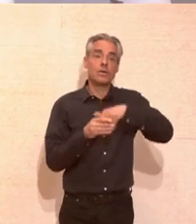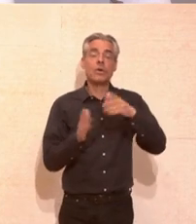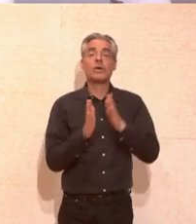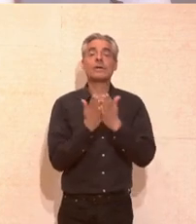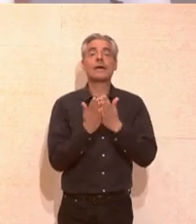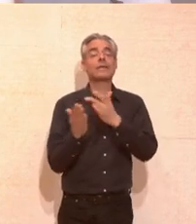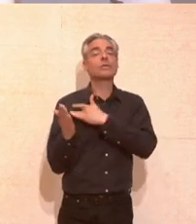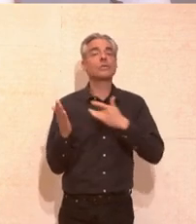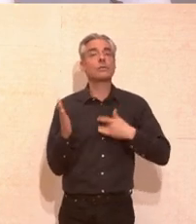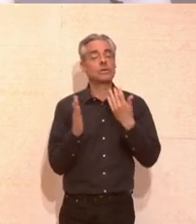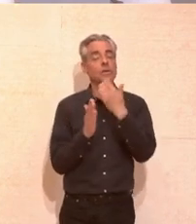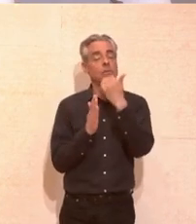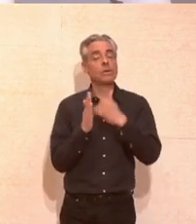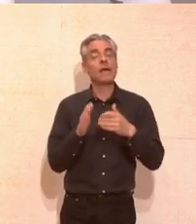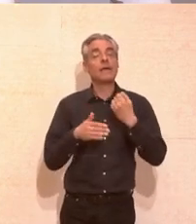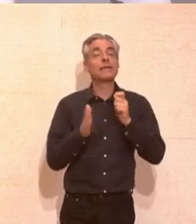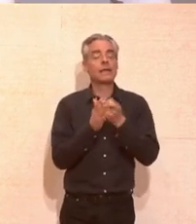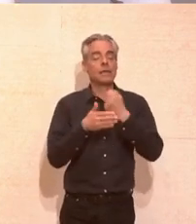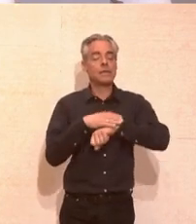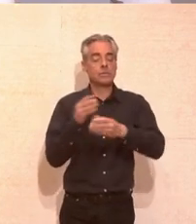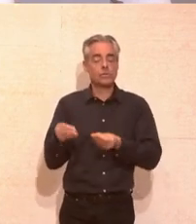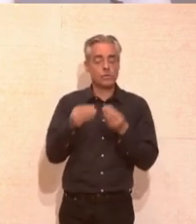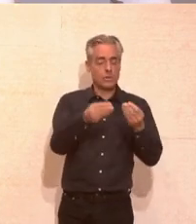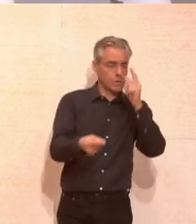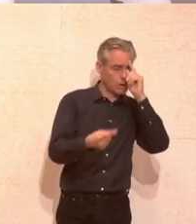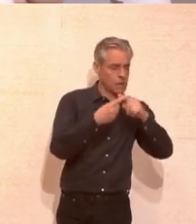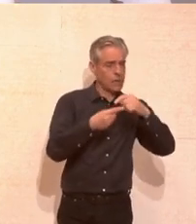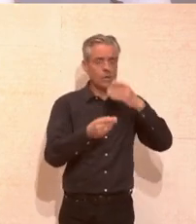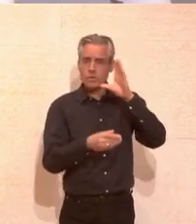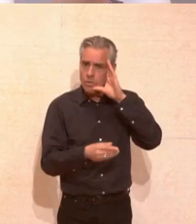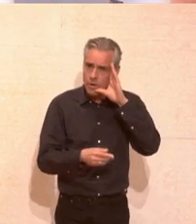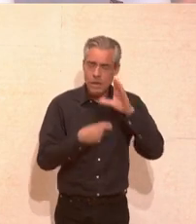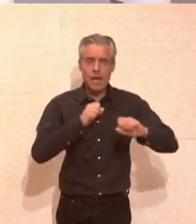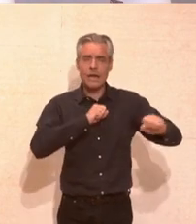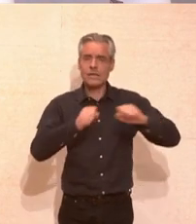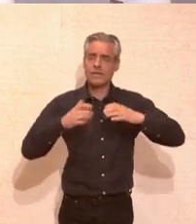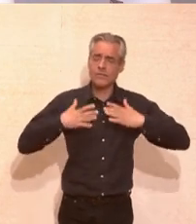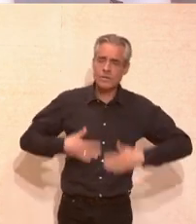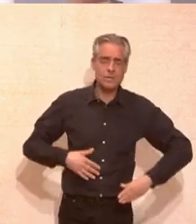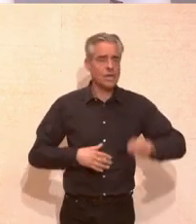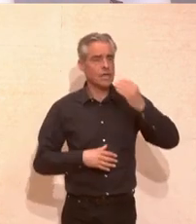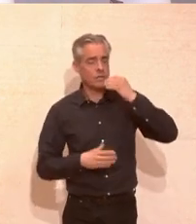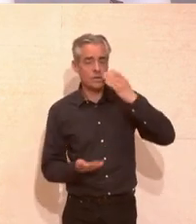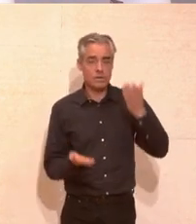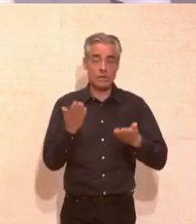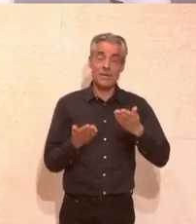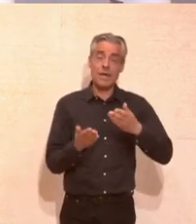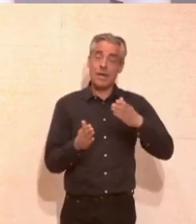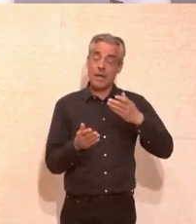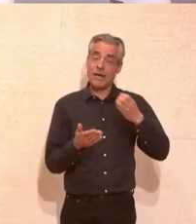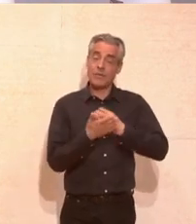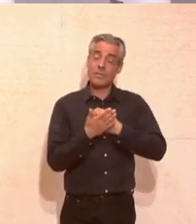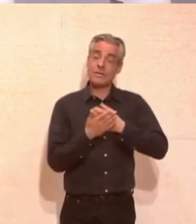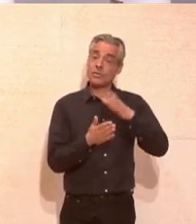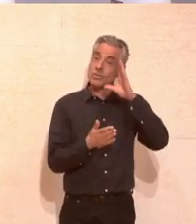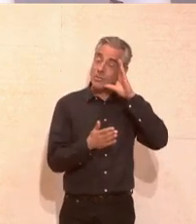de santé qu'on obtient à la naissance, qu'il y a des notions sur le sommeil, il y a des notions sur l'activité physique, sur l'alimentation, mais beaucoup moins sur le sommeil.